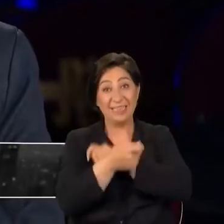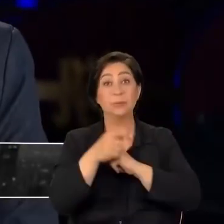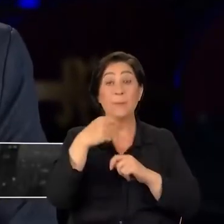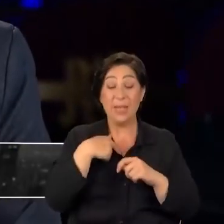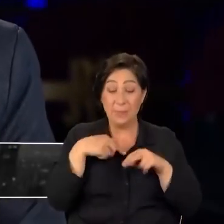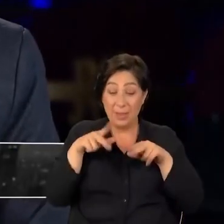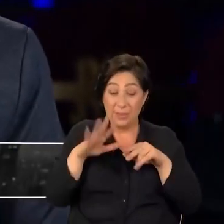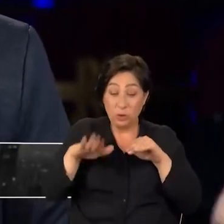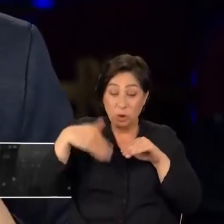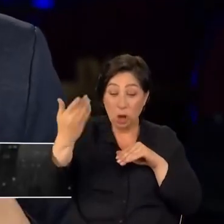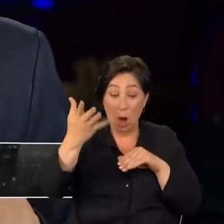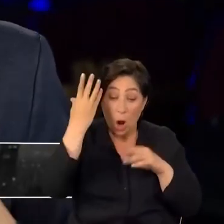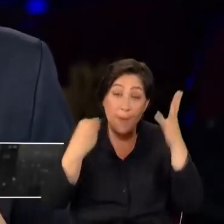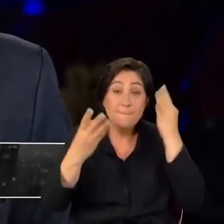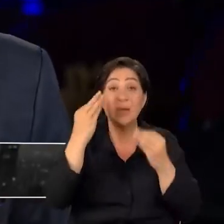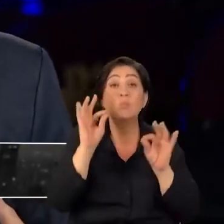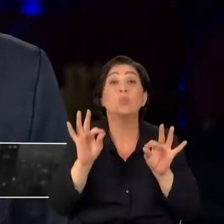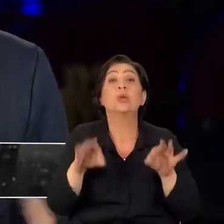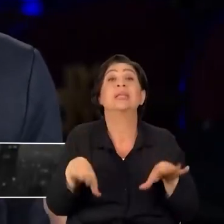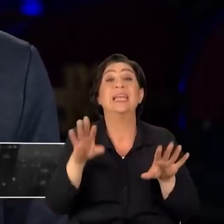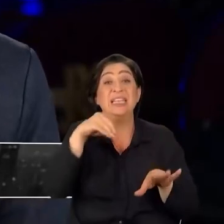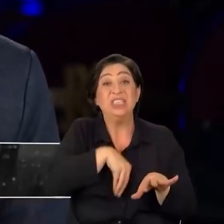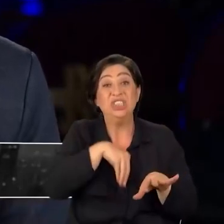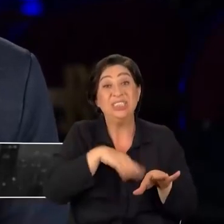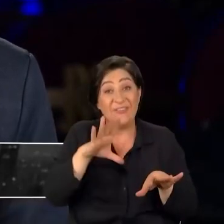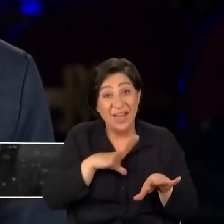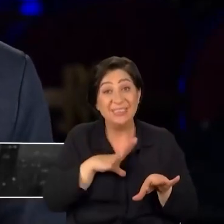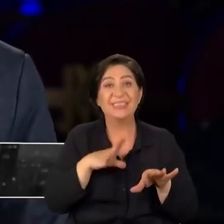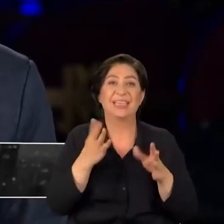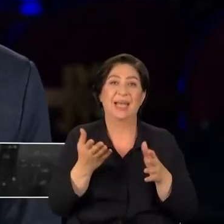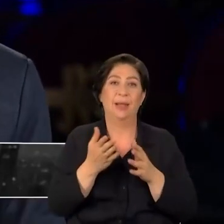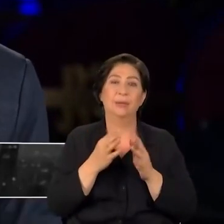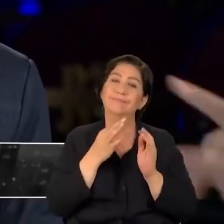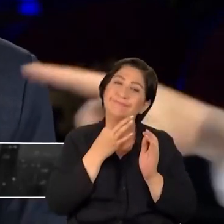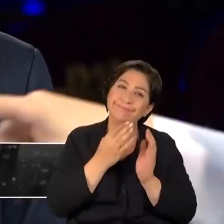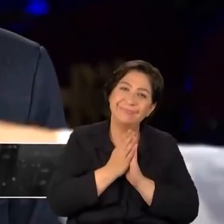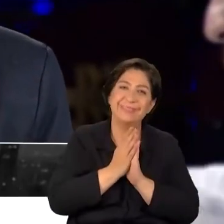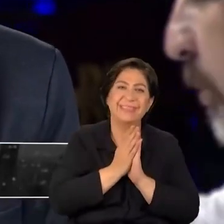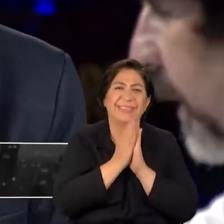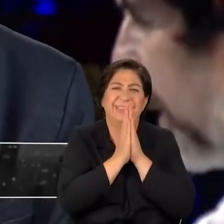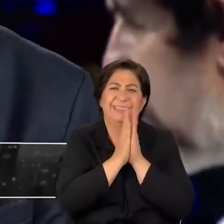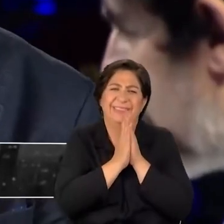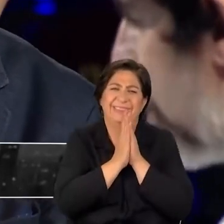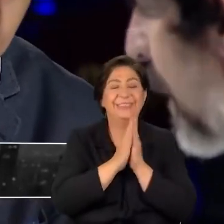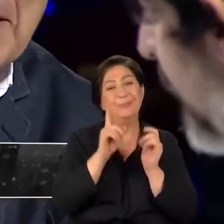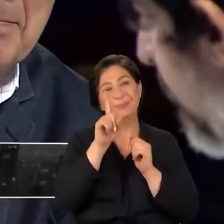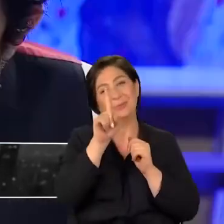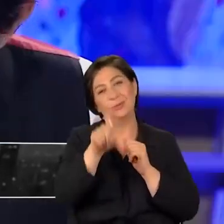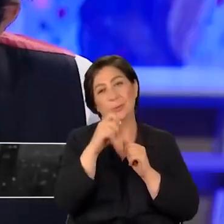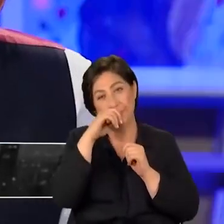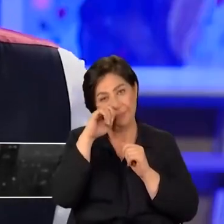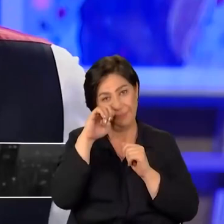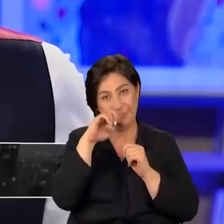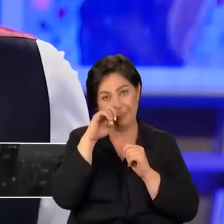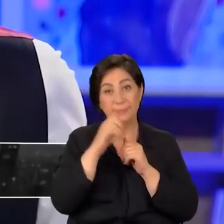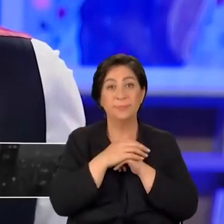gibi sonradan öğrenmek mümkün değil. Bu ancak içinizde varsa bunu ayaklayın. Bir de tevazu gösteriyorsunuz. Ama özür dilerim. Tamam. Şunu soracağım. Peki